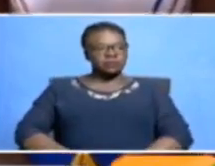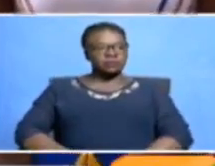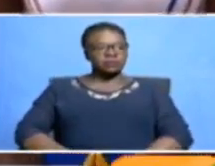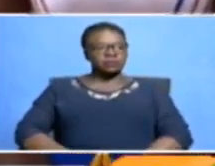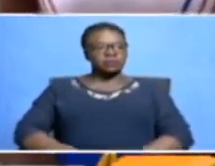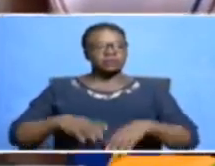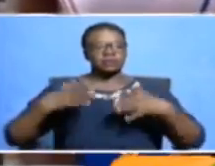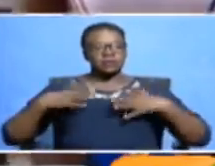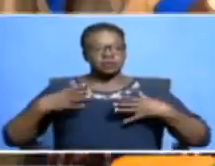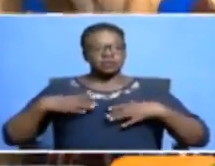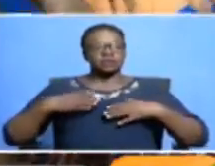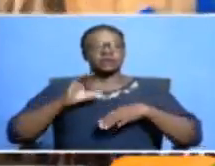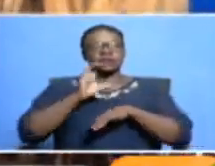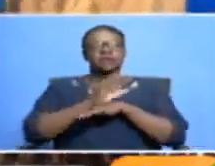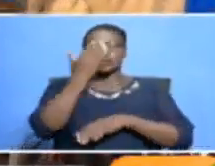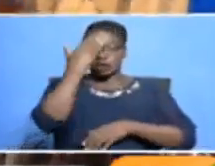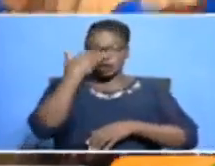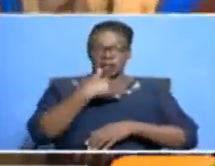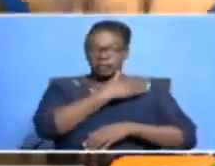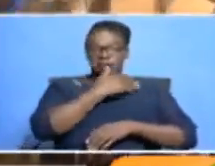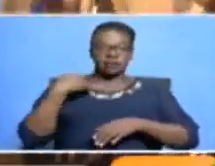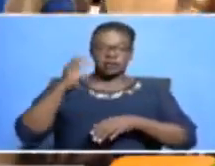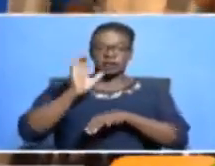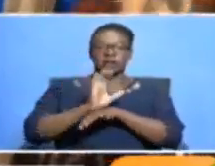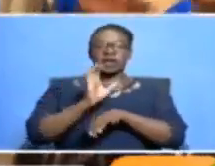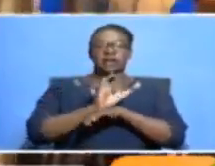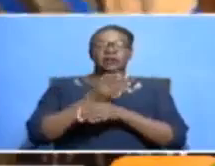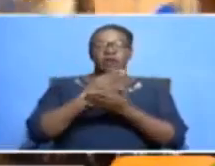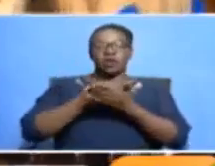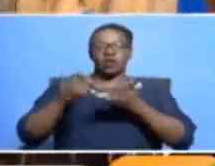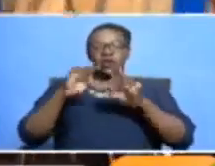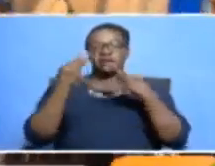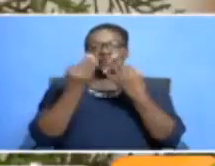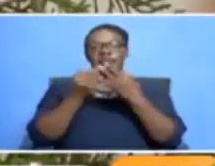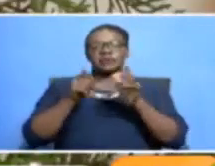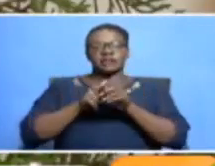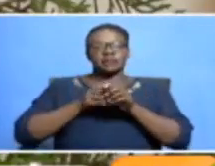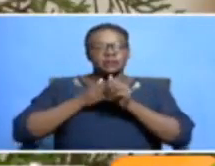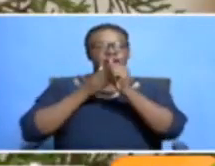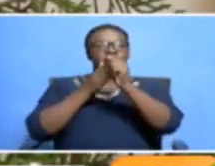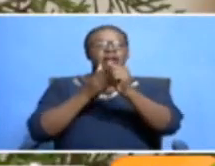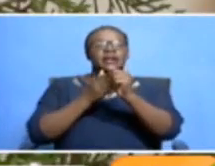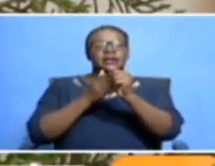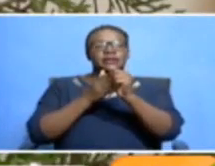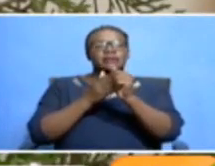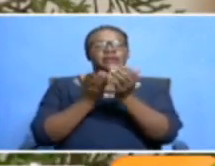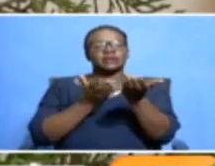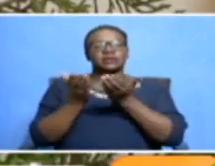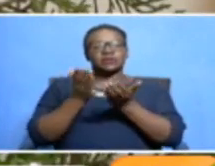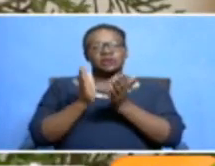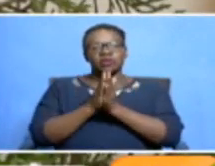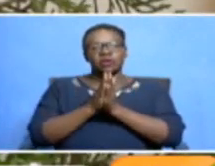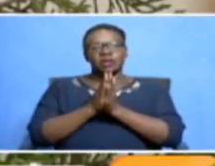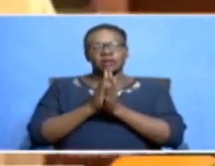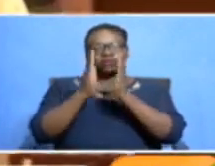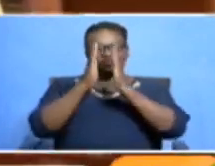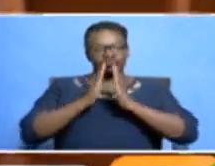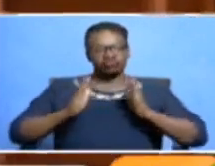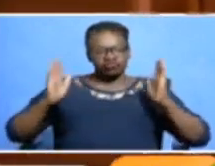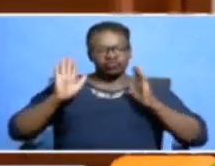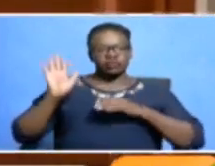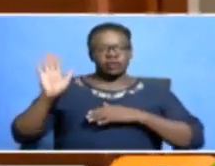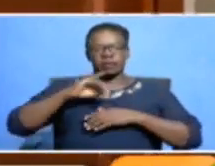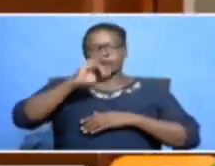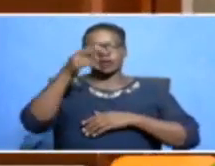Waumini katika kanisa Katoliki la Holy Family Basilica wakiongozwa katika ibada na askofu wa jimbo la Nairobi